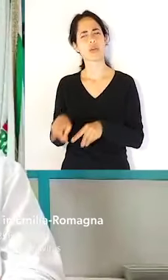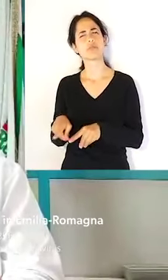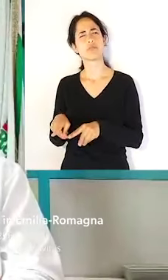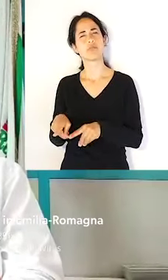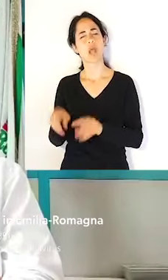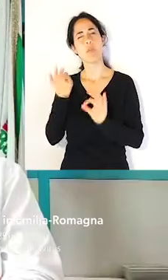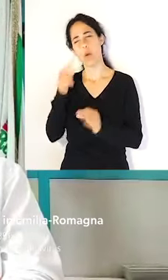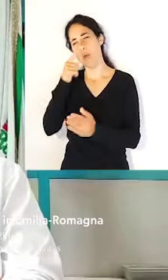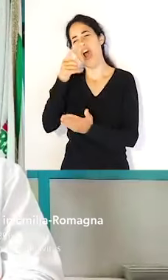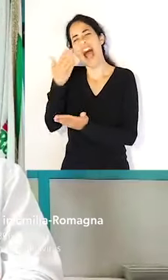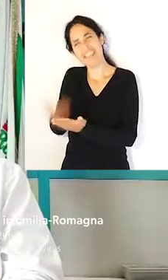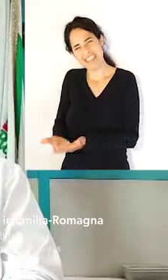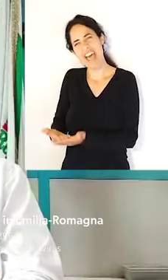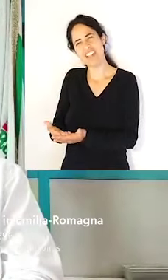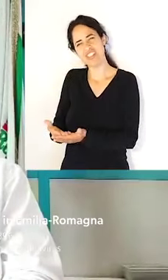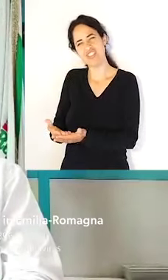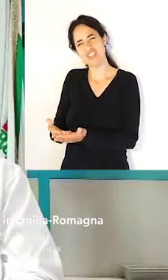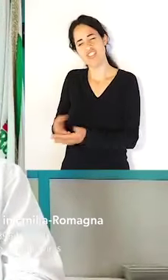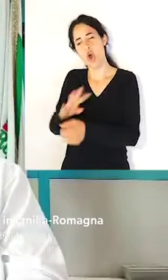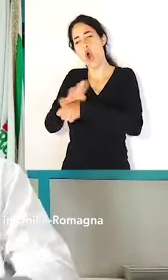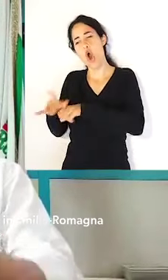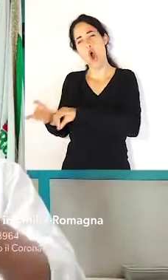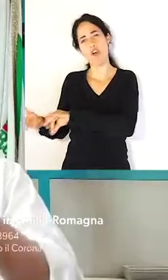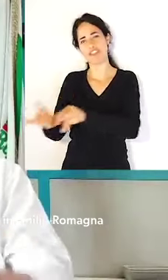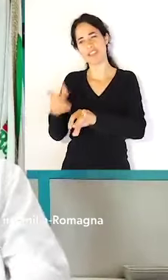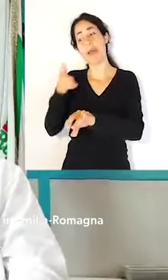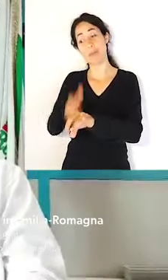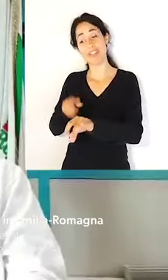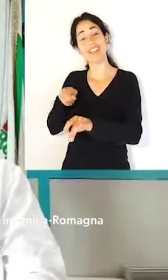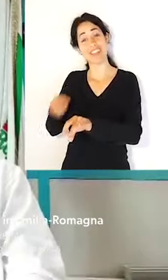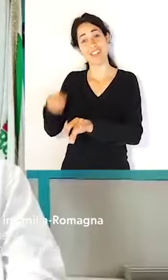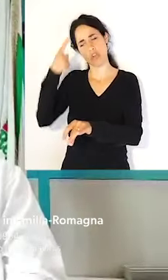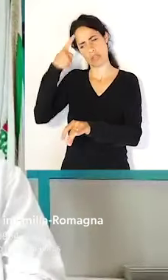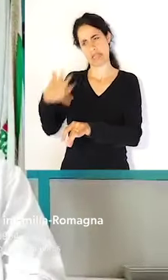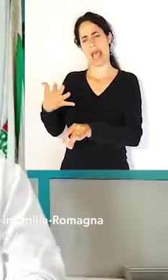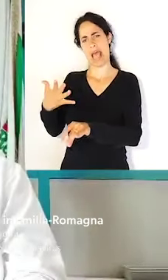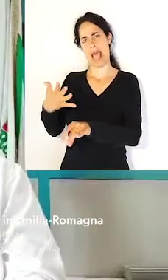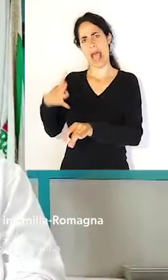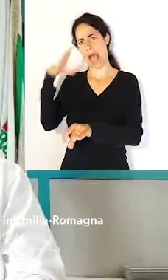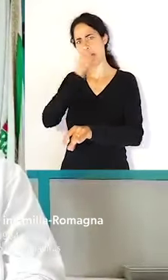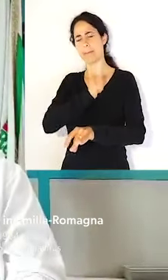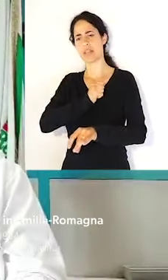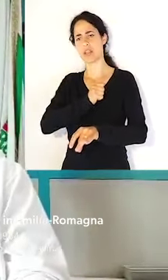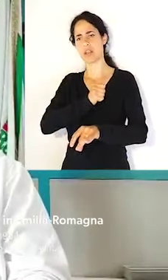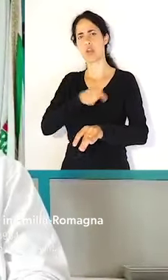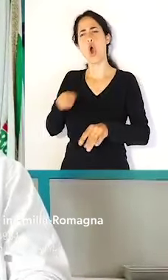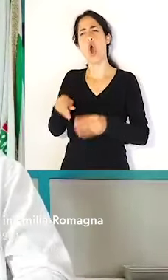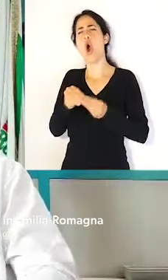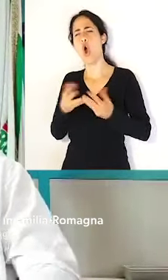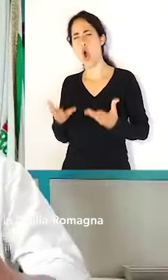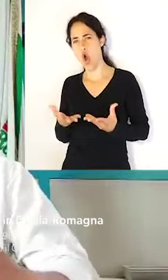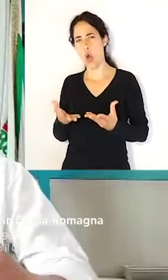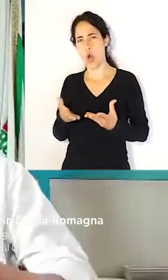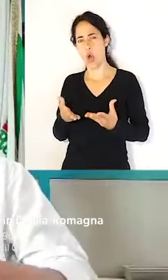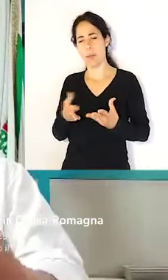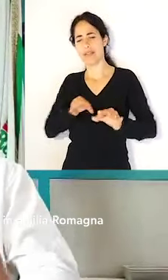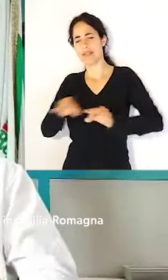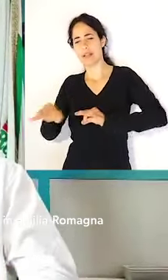costruiti dopo l'epidemia da Covid. Quindi avranno in sé tutto quel know-how